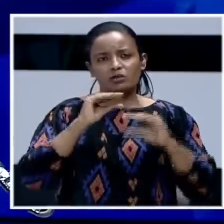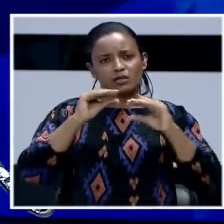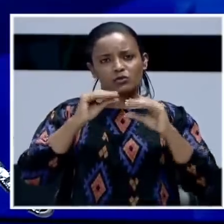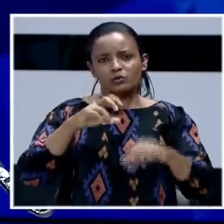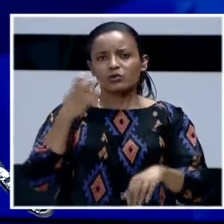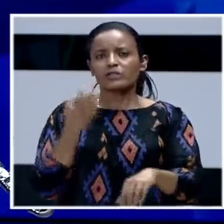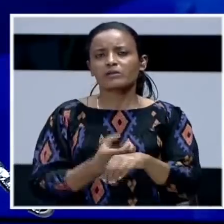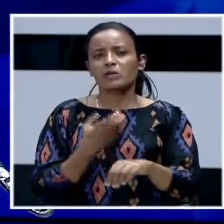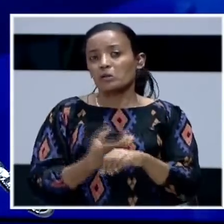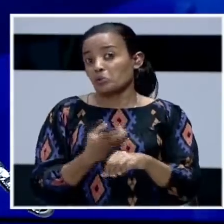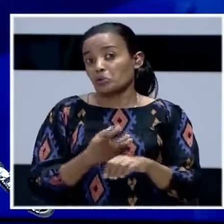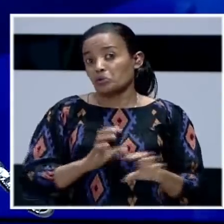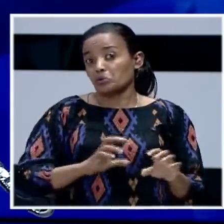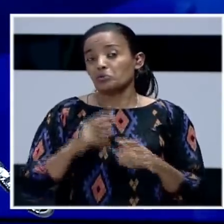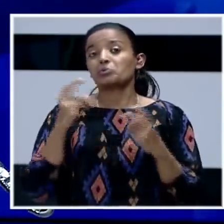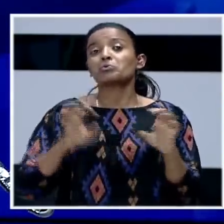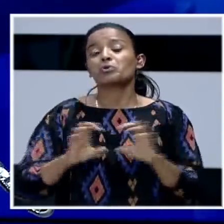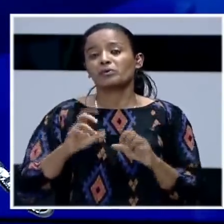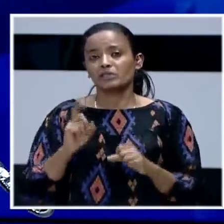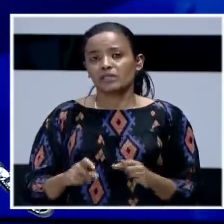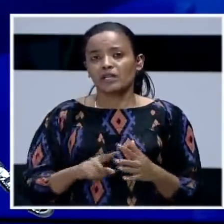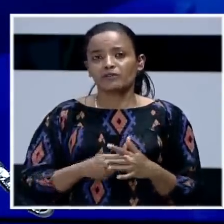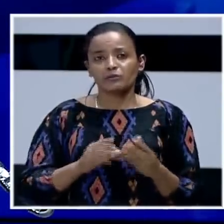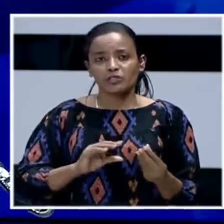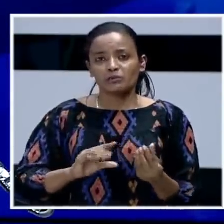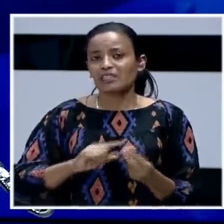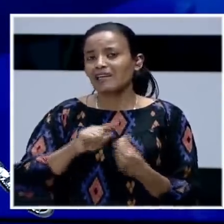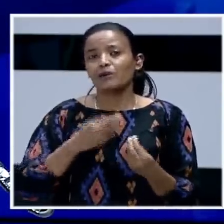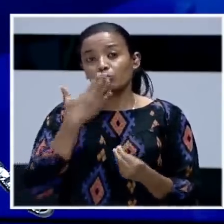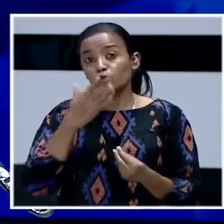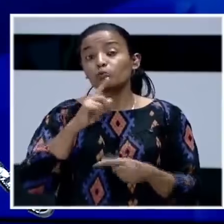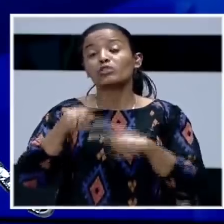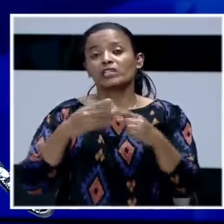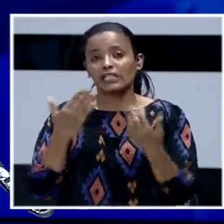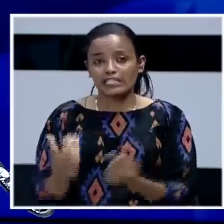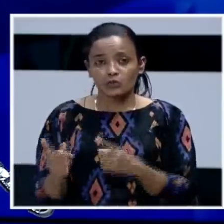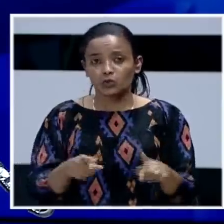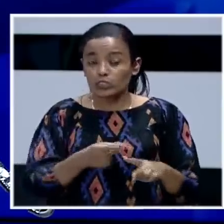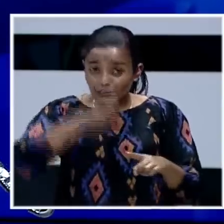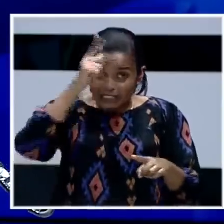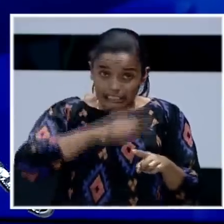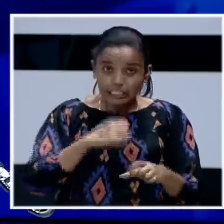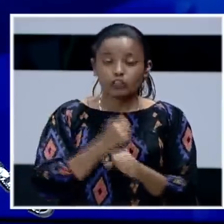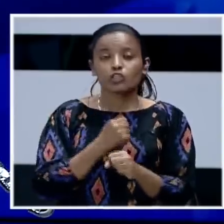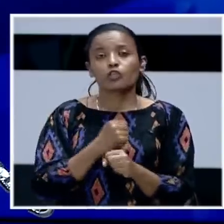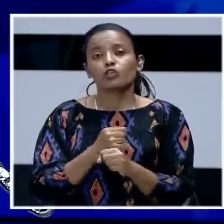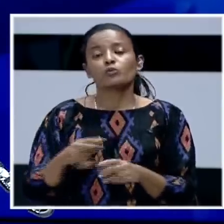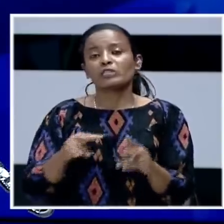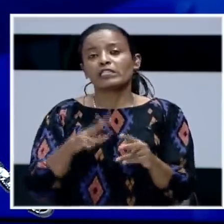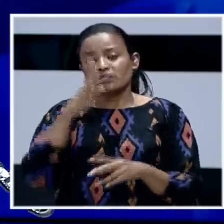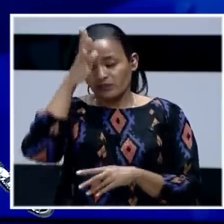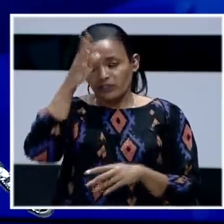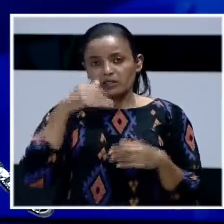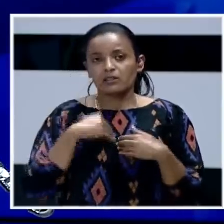يكونن. بقلي له كنجورز قبنا أيه. أفتح مجمع رخاب خاب صبوا كنا نيرنا هنا. حزون ناقو تمليسنا نسرح له مقدي كم فترة